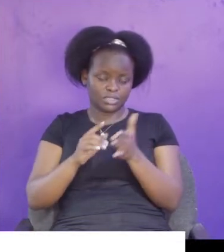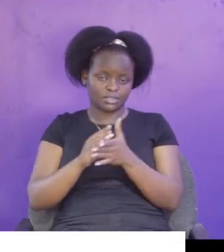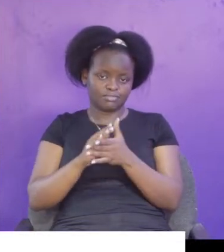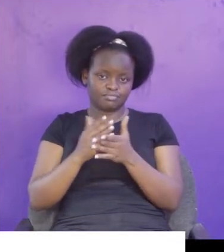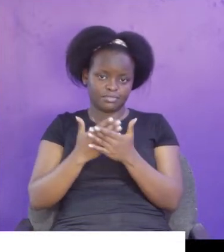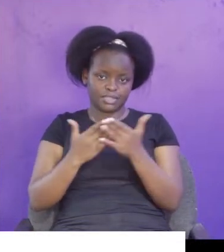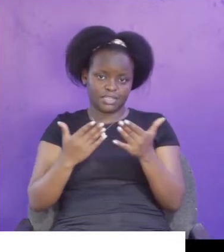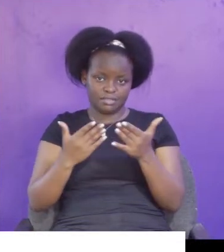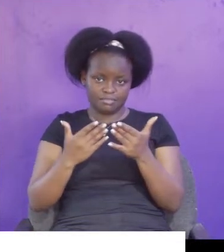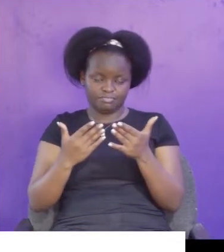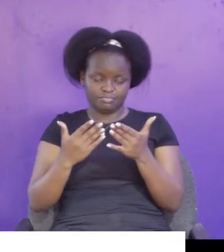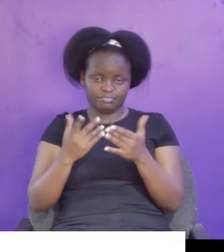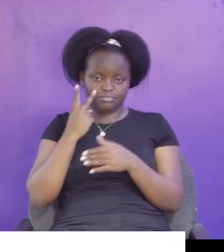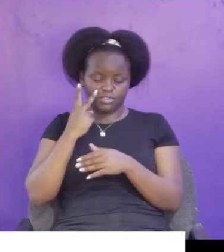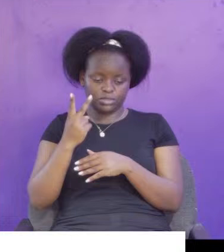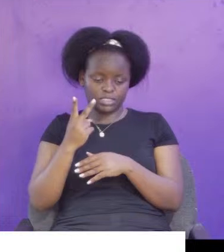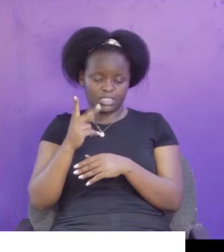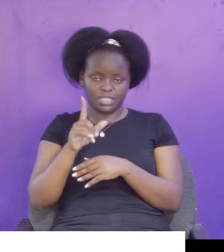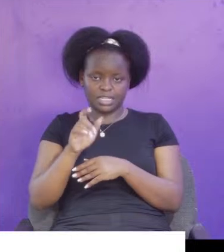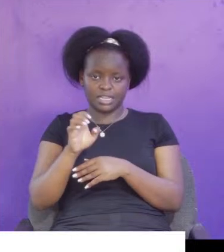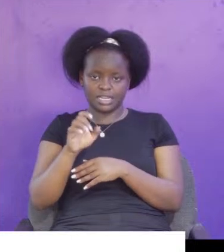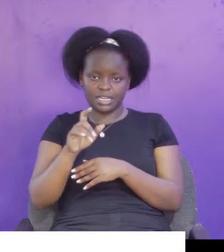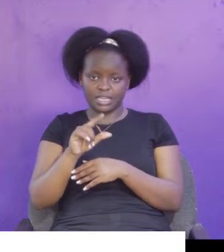legacy yake kama kiongozi wa taifa letu.